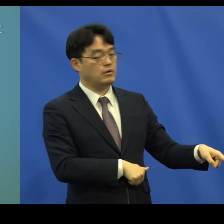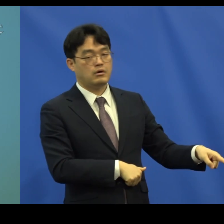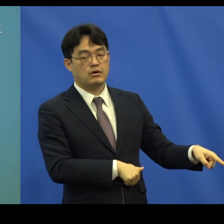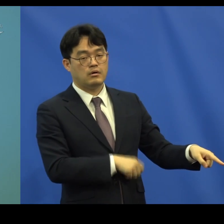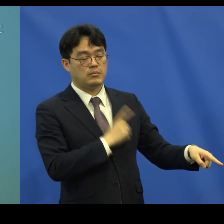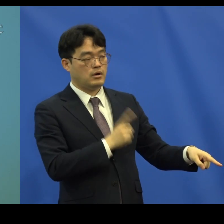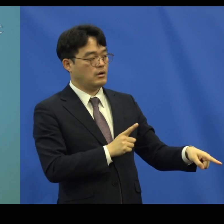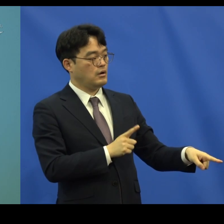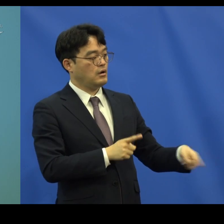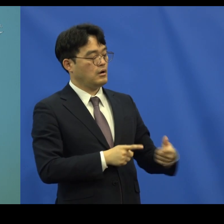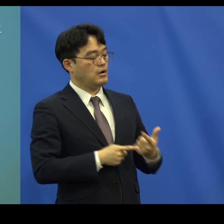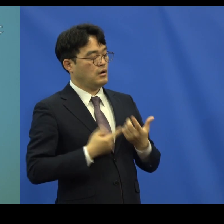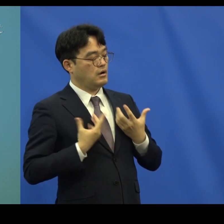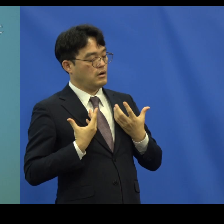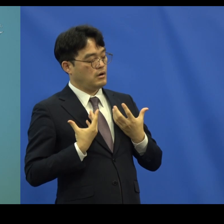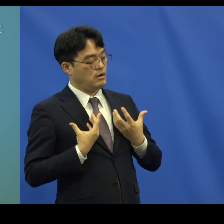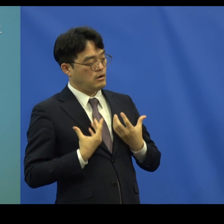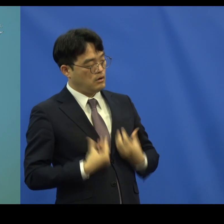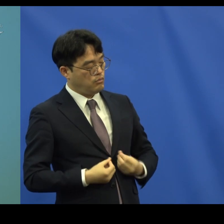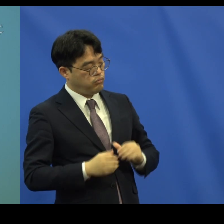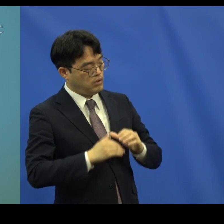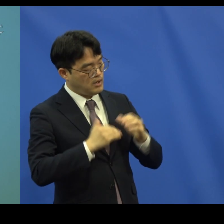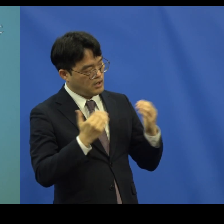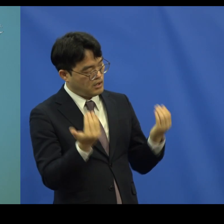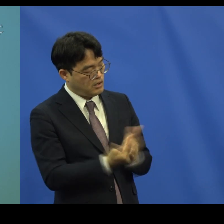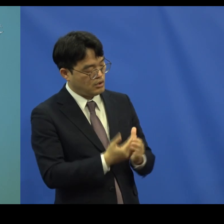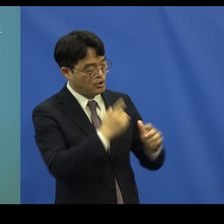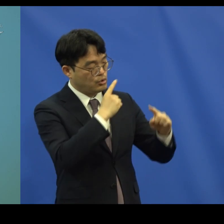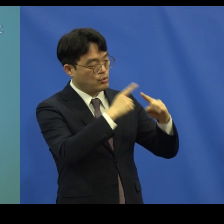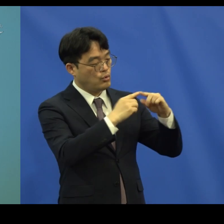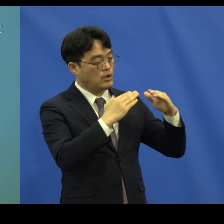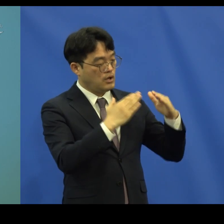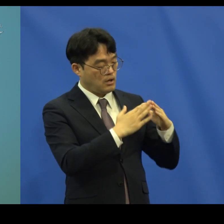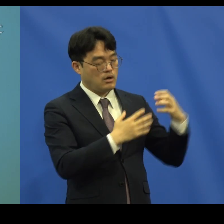그것처럼 절망적인 것은 없습니다. 교회의 기능과 역할을 잃어버렸다는 거예요.